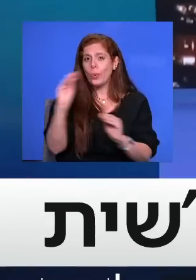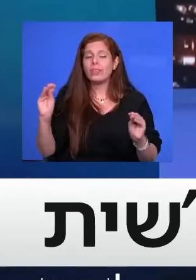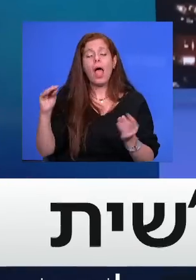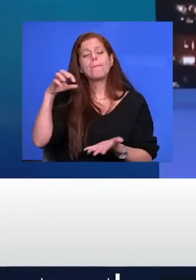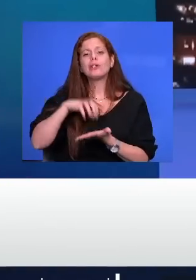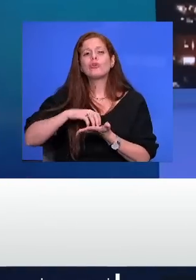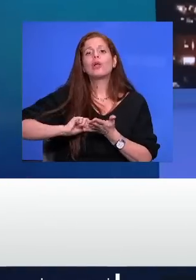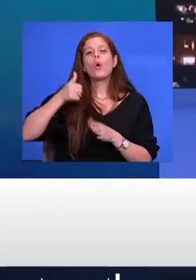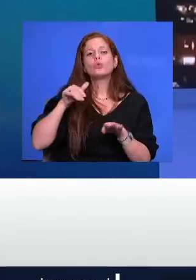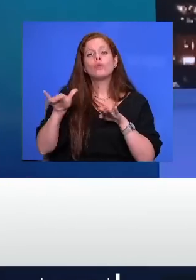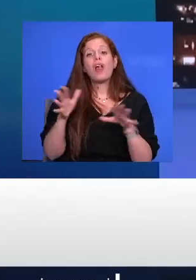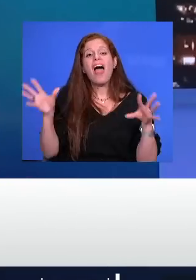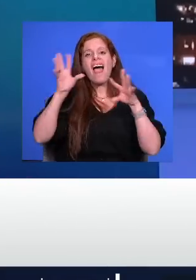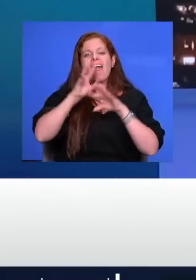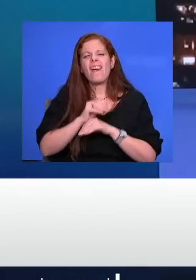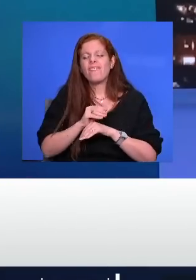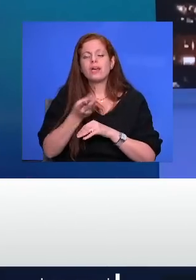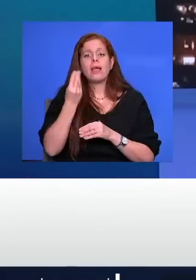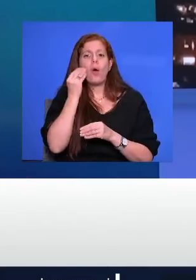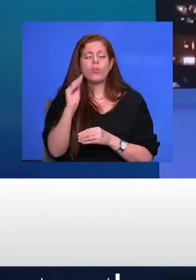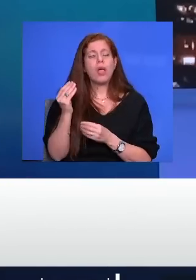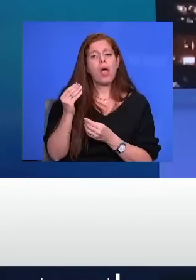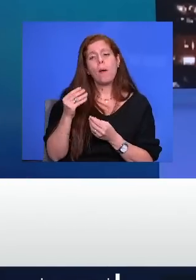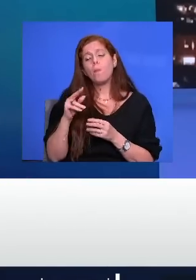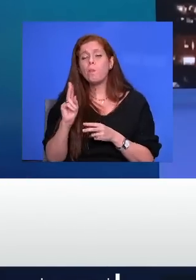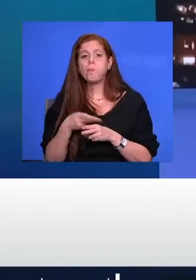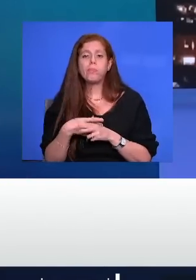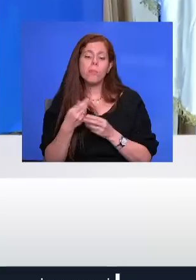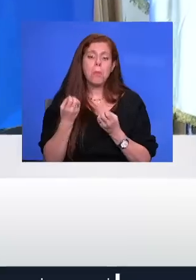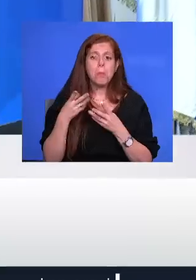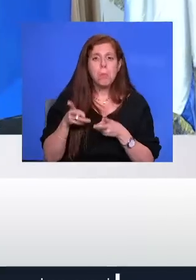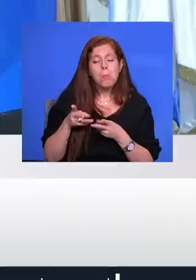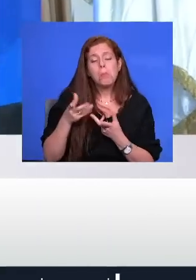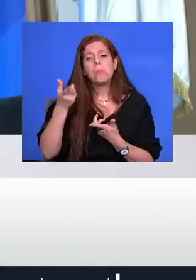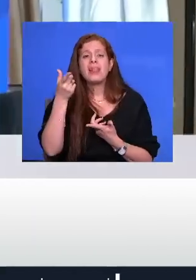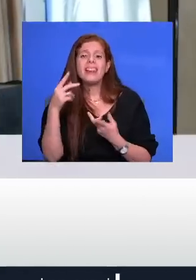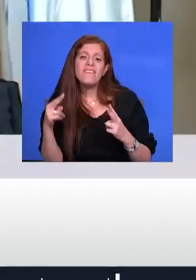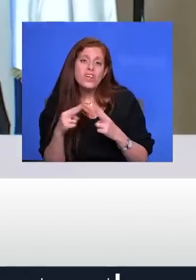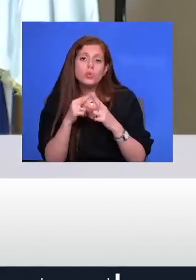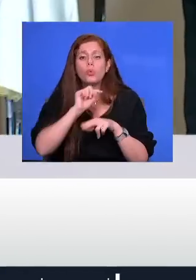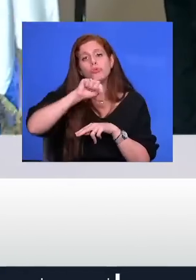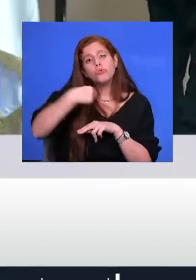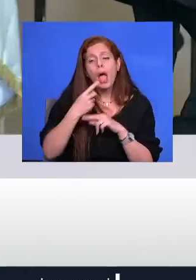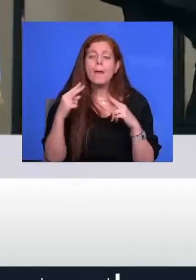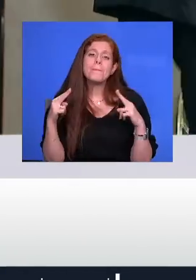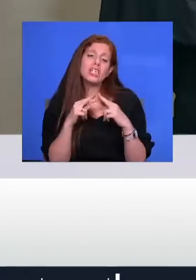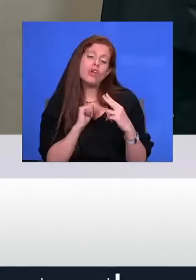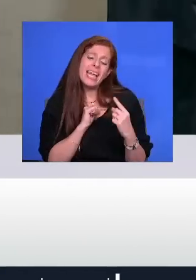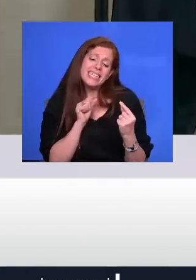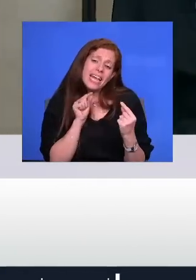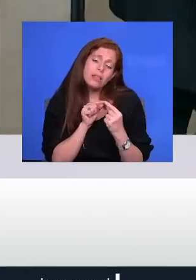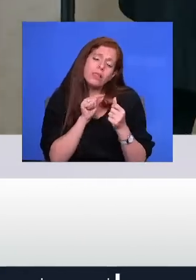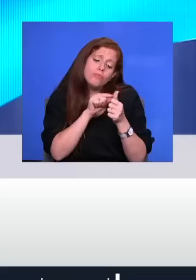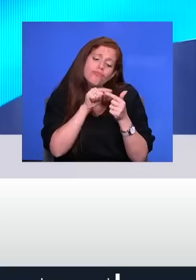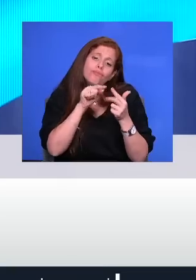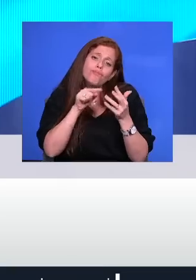הממשלה הערב הייתה הודעה מאוד לקונית. נפגשו שעה, פגישה שהתנהלה באופן ענייני ועסקה בנושאים השוטפים